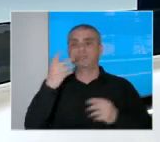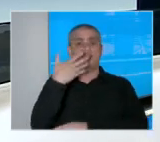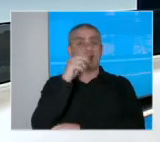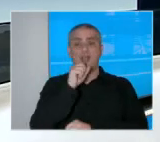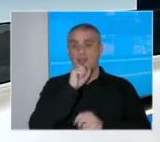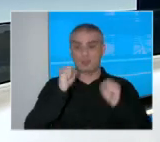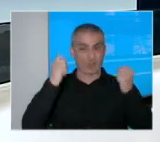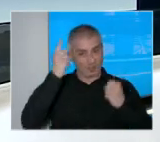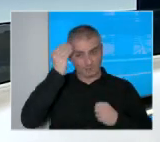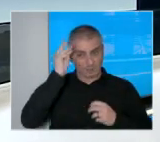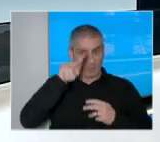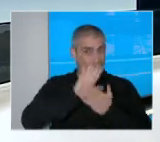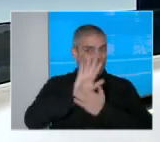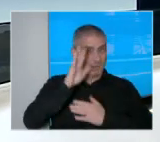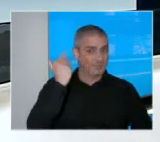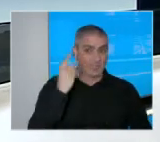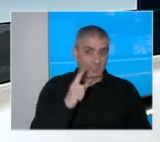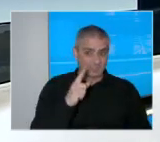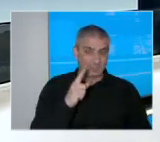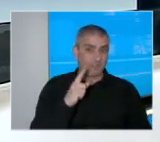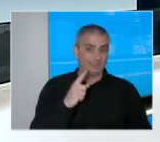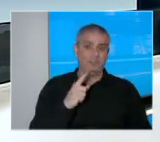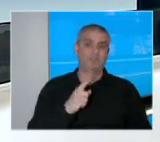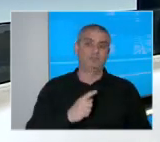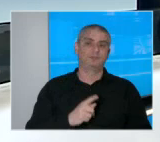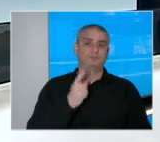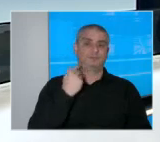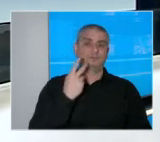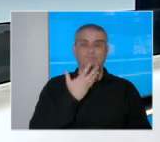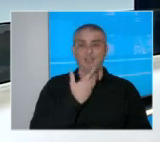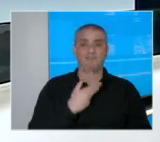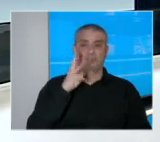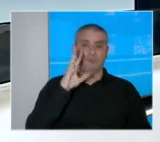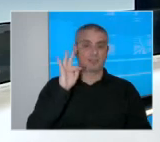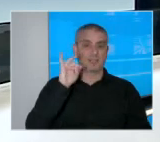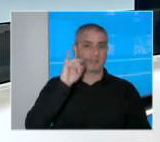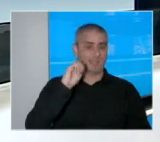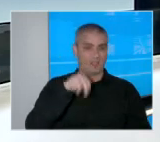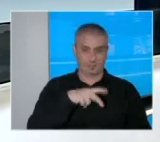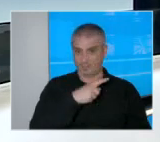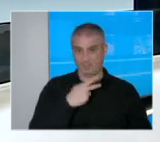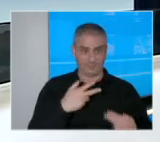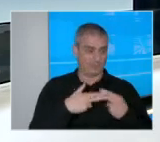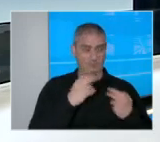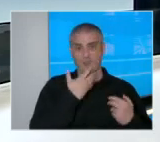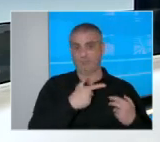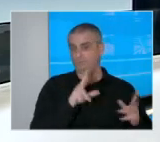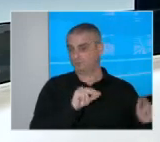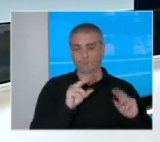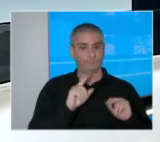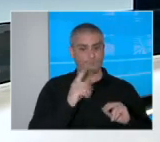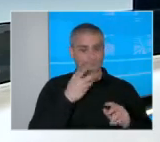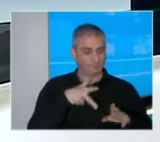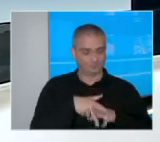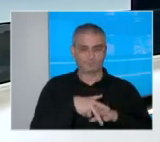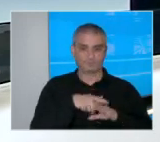נזכרו ב-2015, אתה זוכר, אז היה יעקב אשר, הרוטציה. הרב שטיינמן. יעקב אשר, מקורבו של הרב שטיינמן, ואותו דבר, מישהו שם